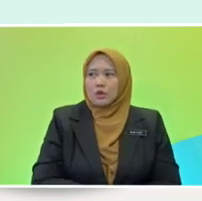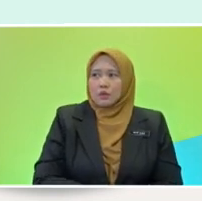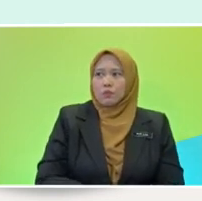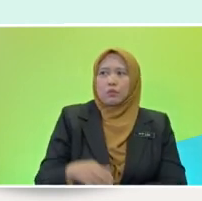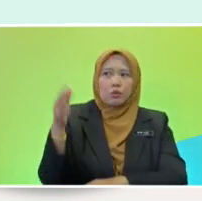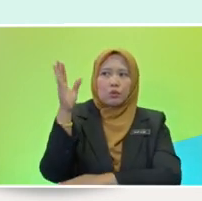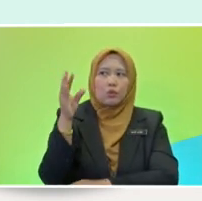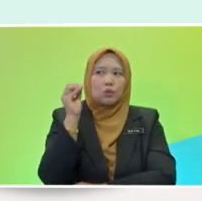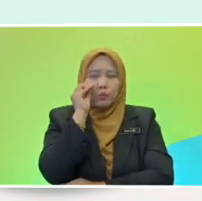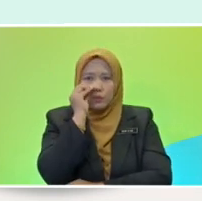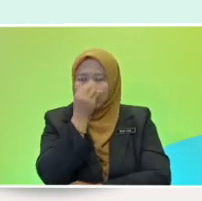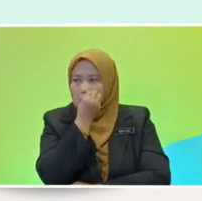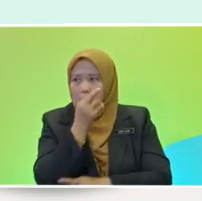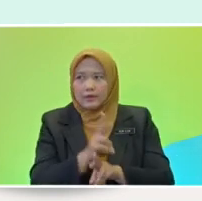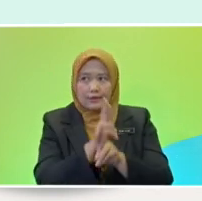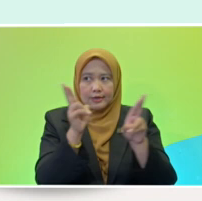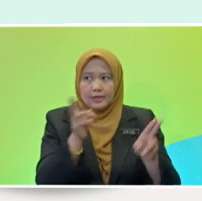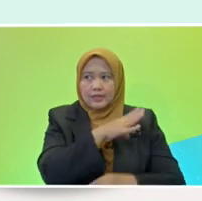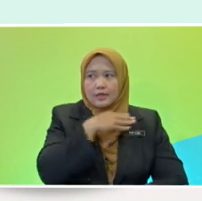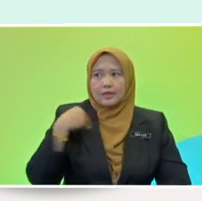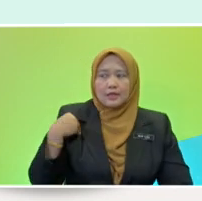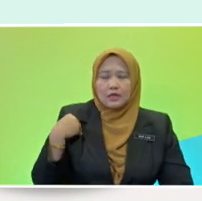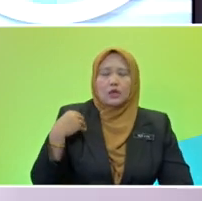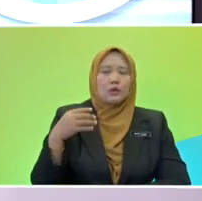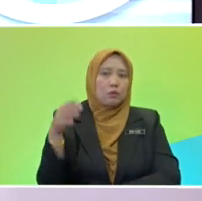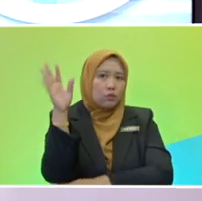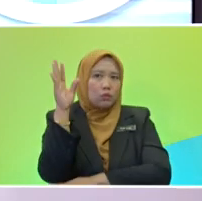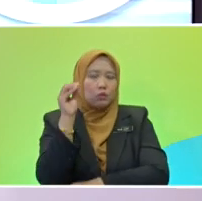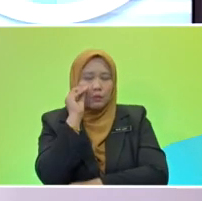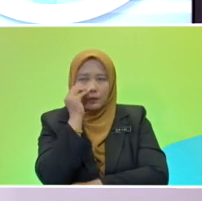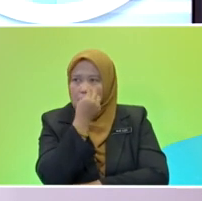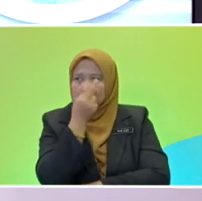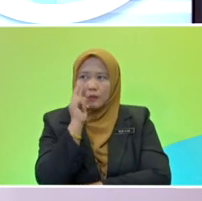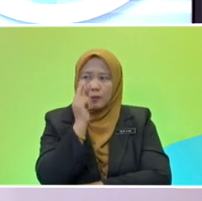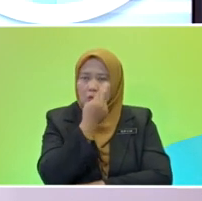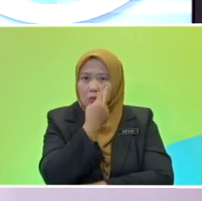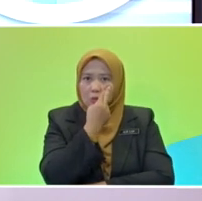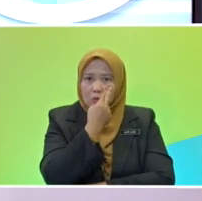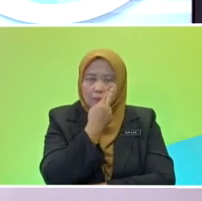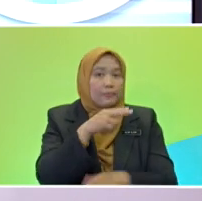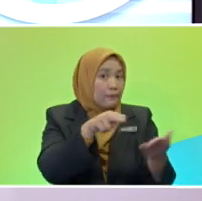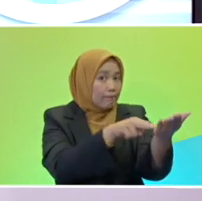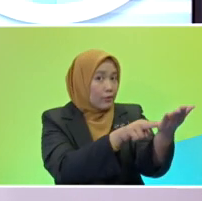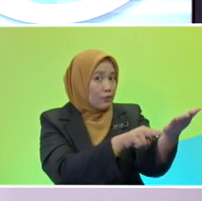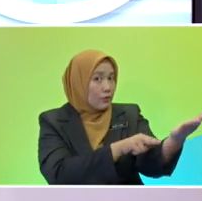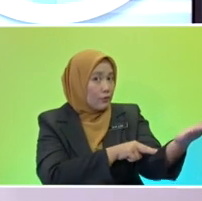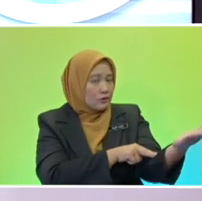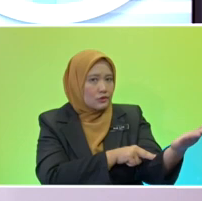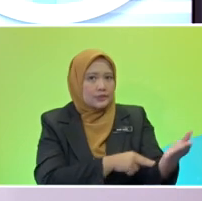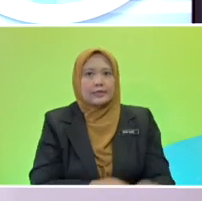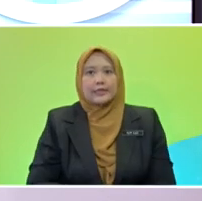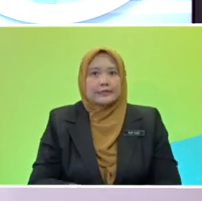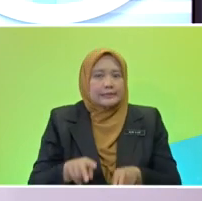Rose berurat daun jejale dan yang ketiga kita ingin melihat tentang